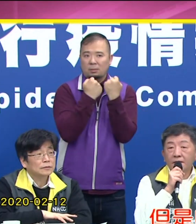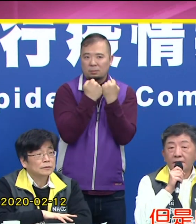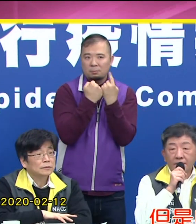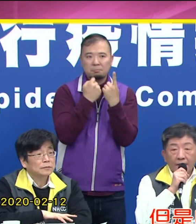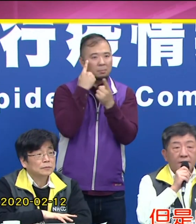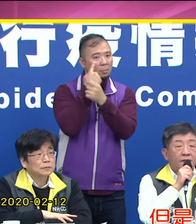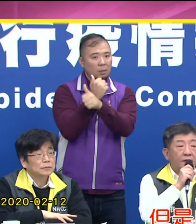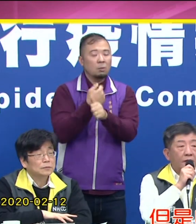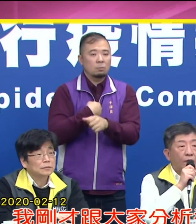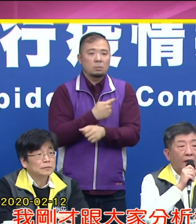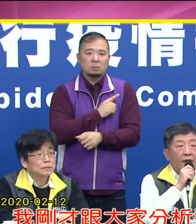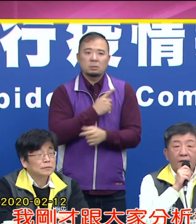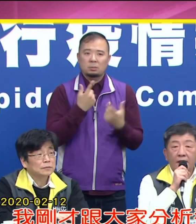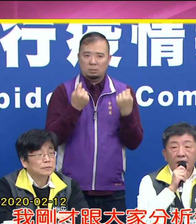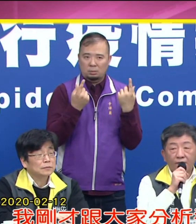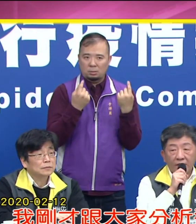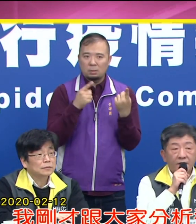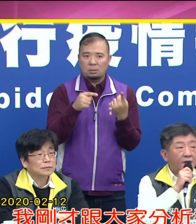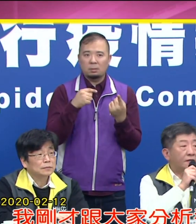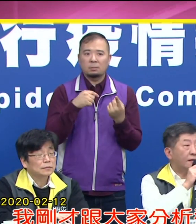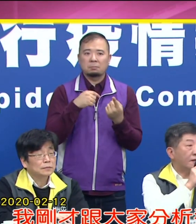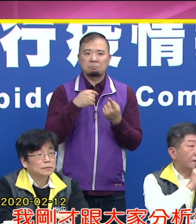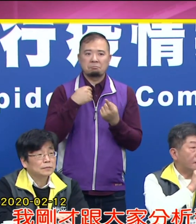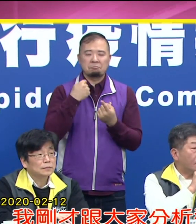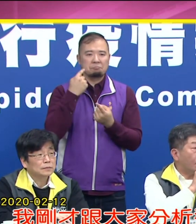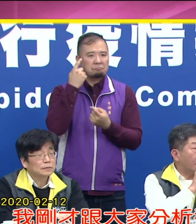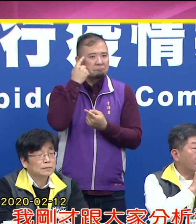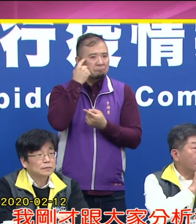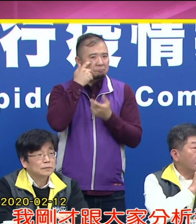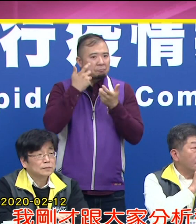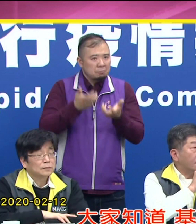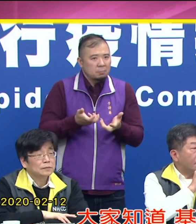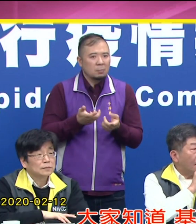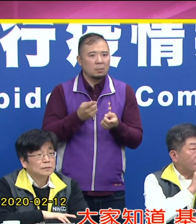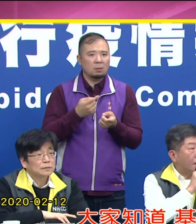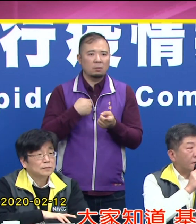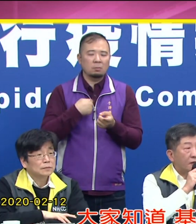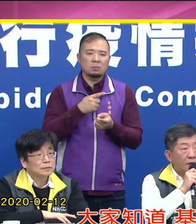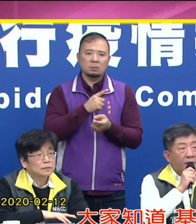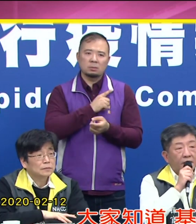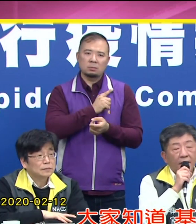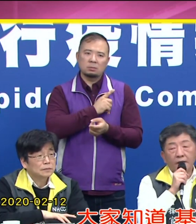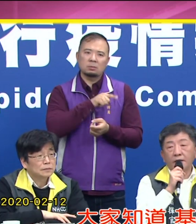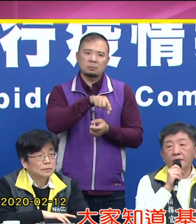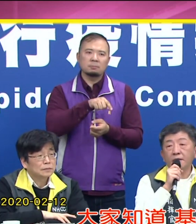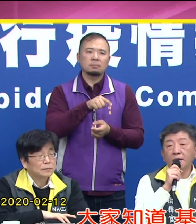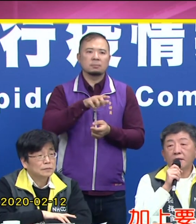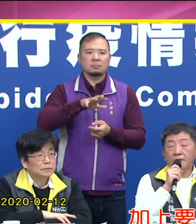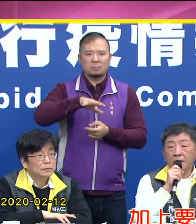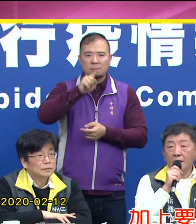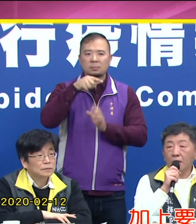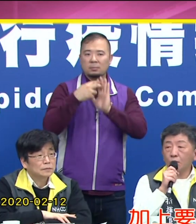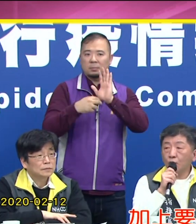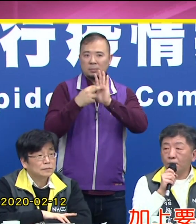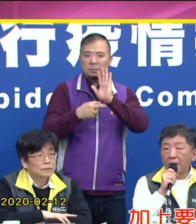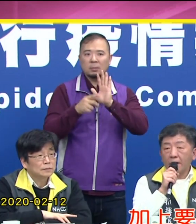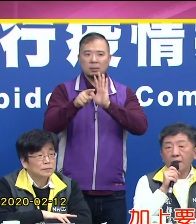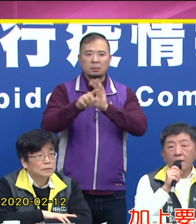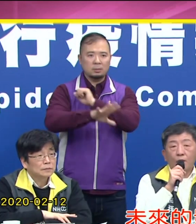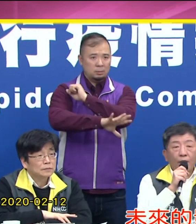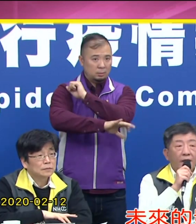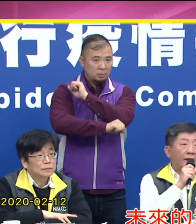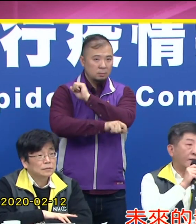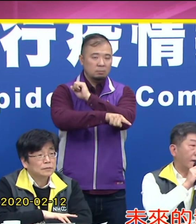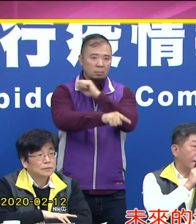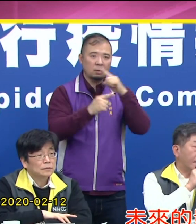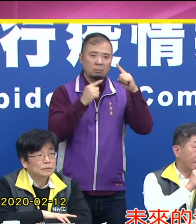么我要量能行事？因为我们一直在跟这只病毒赛跑，跟这只病毒竞技当中，包括今天赖明照就冠状病毒专家等于都